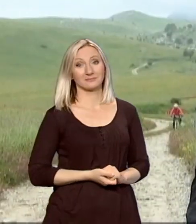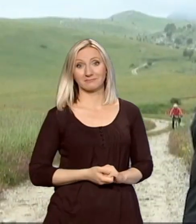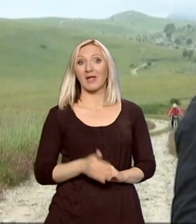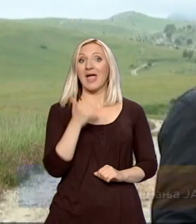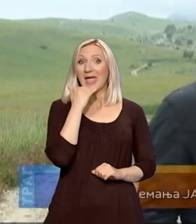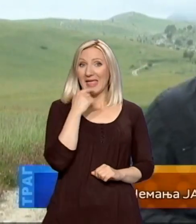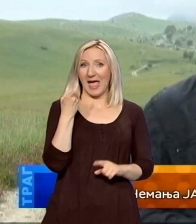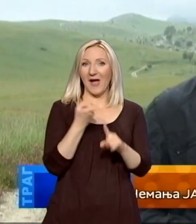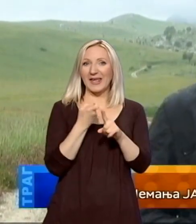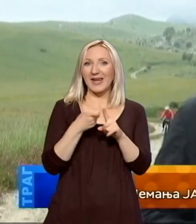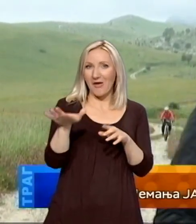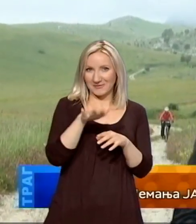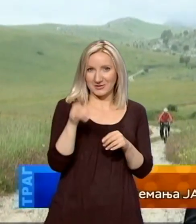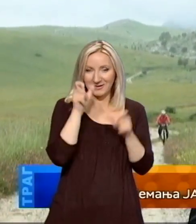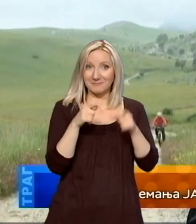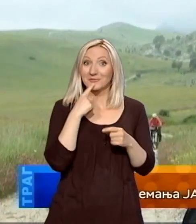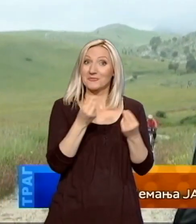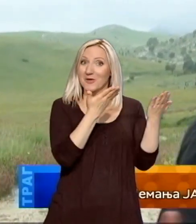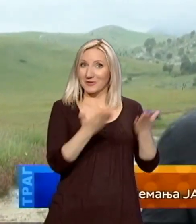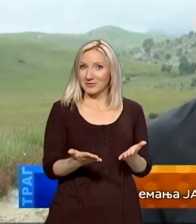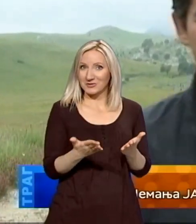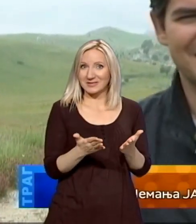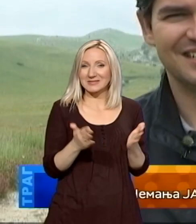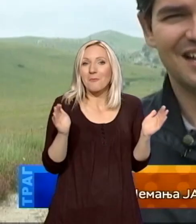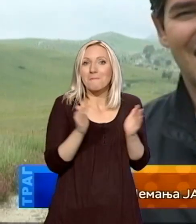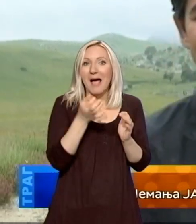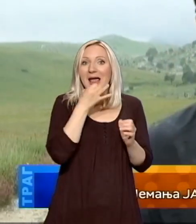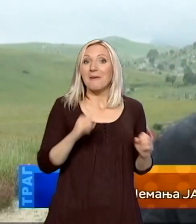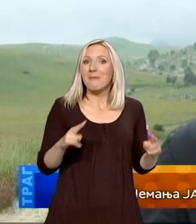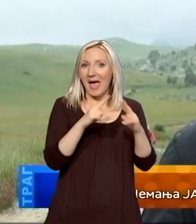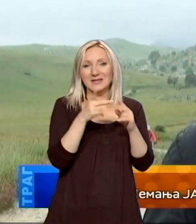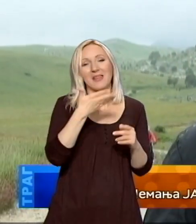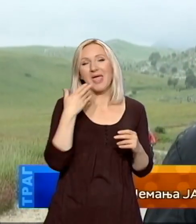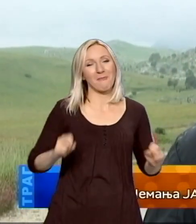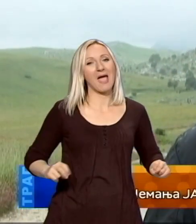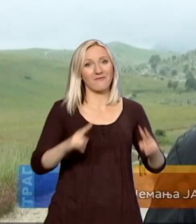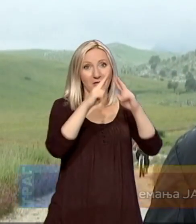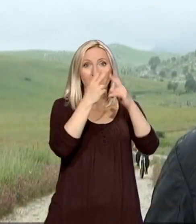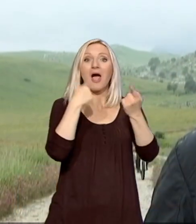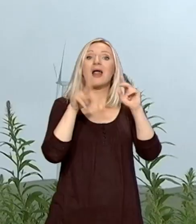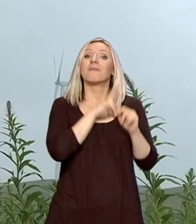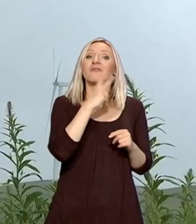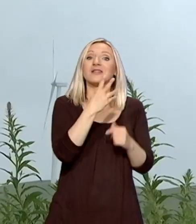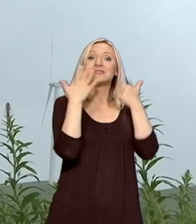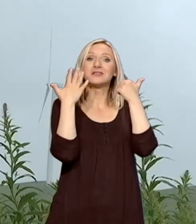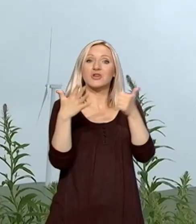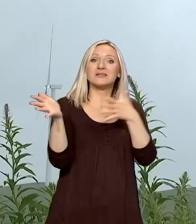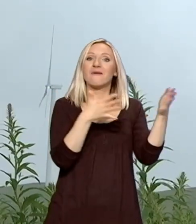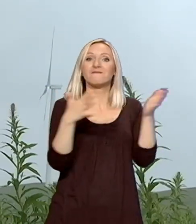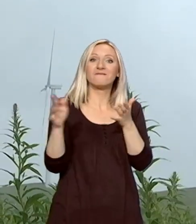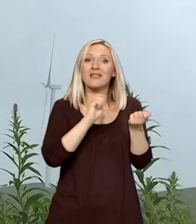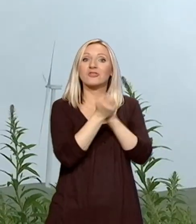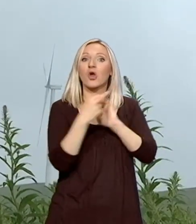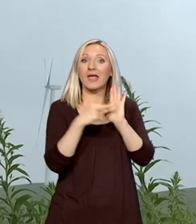Iako Krnovčani žele dobrodošlicu u mali Pariz, oni nemaju Eiffelov toranj, ali zato imaju 26 vetrogeneratora snage 72